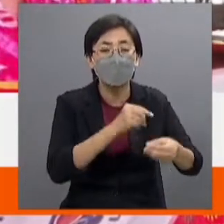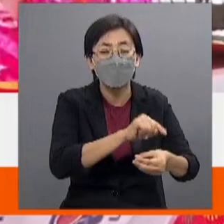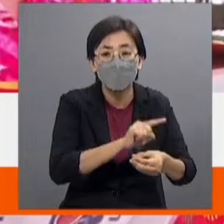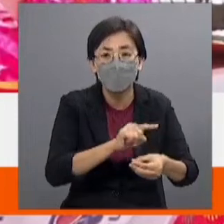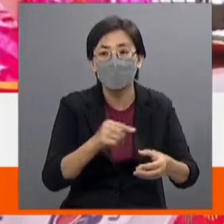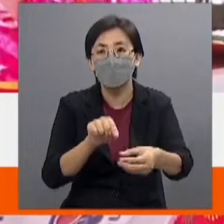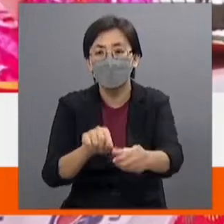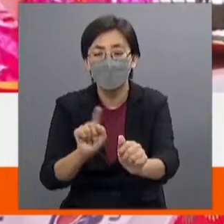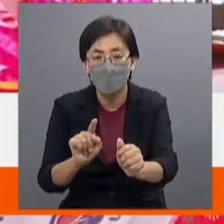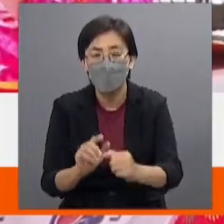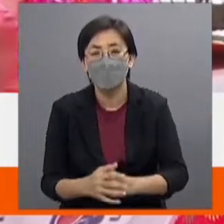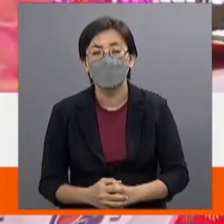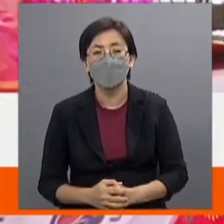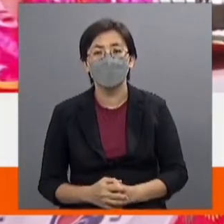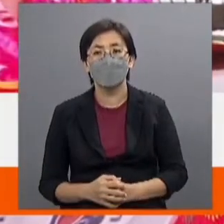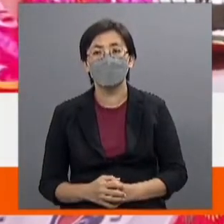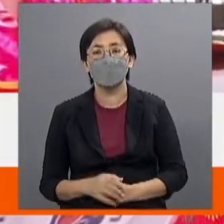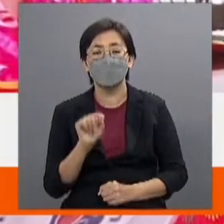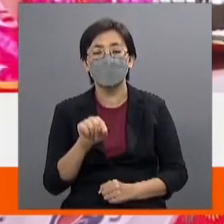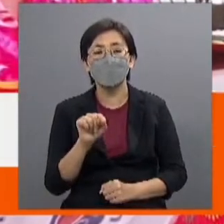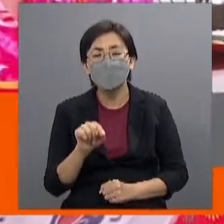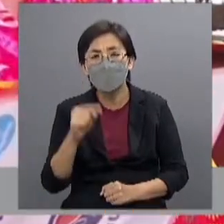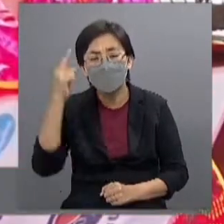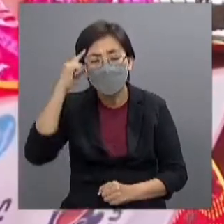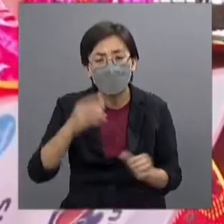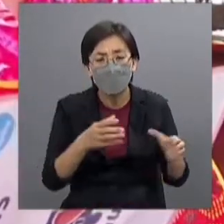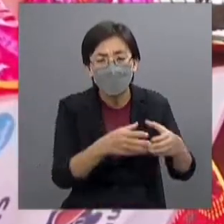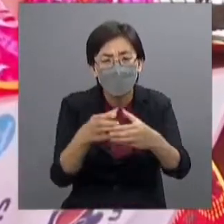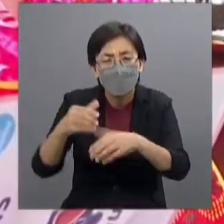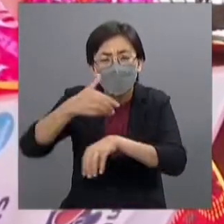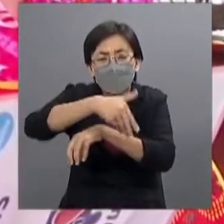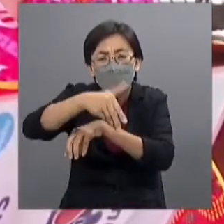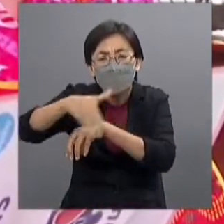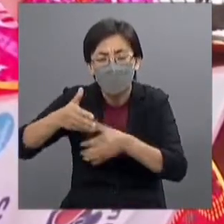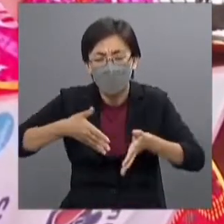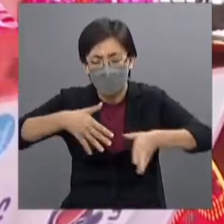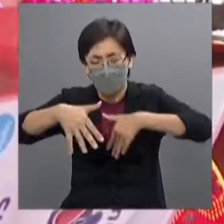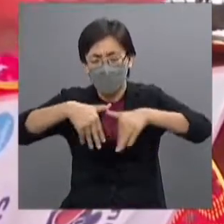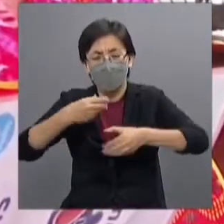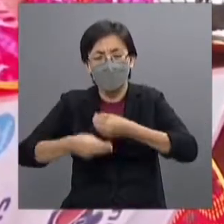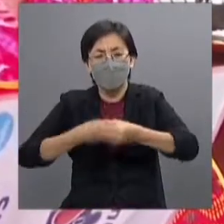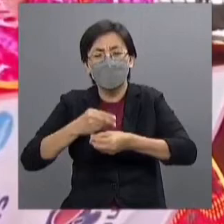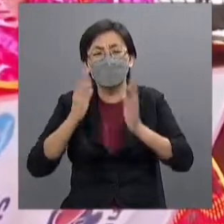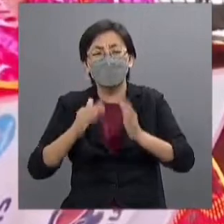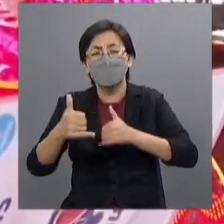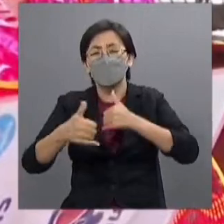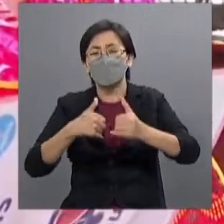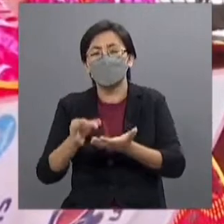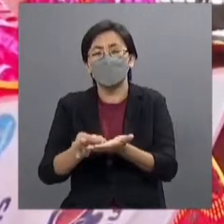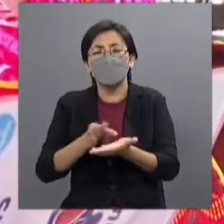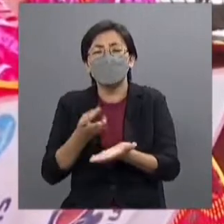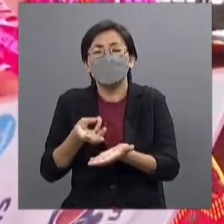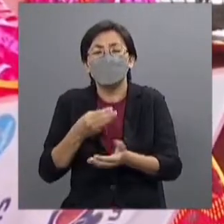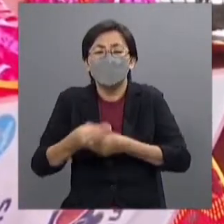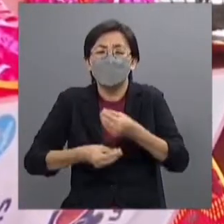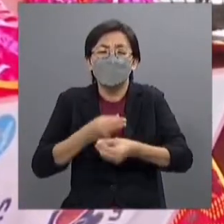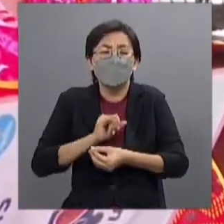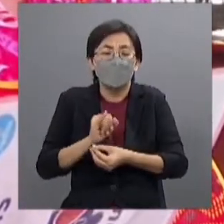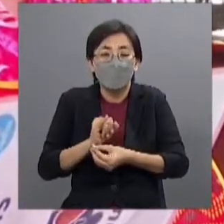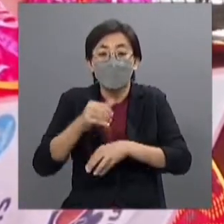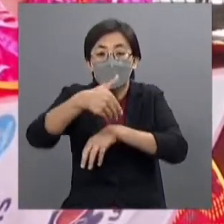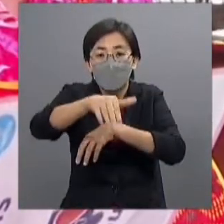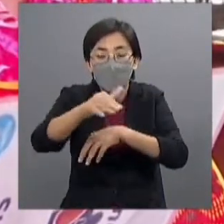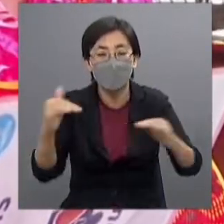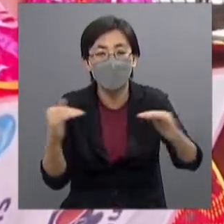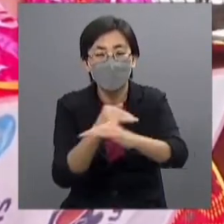เหมือนได้แบ่งกันออกไปหารอบนอกอย่างในซอยคนมันก็จะน้อยข้างนอกก็จะได้คนทั่วไปขาจร